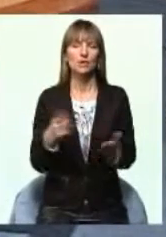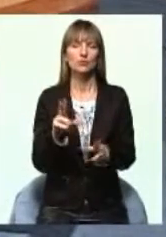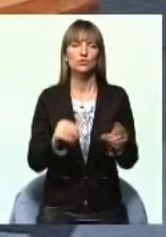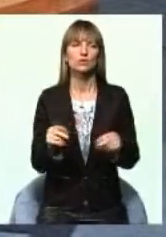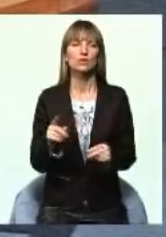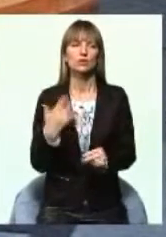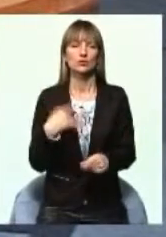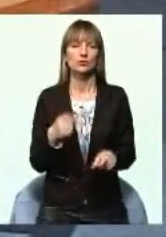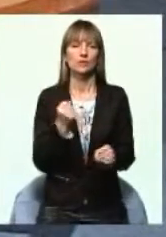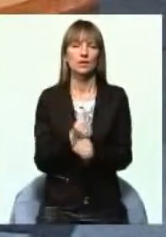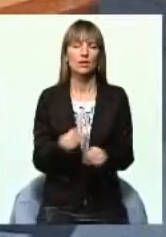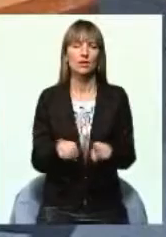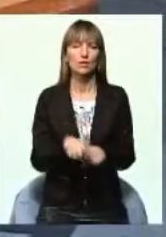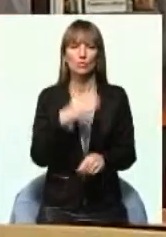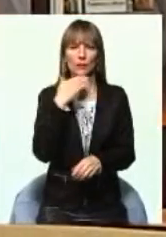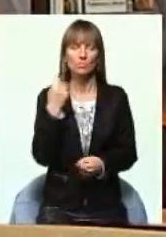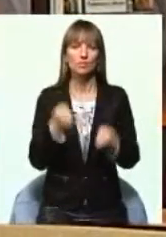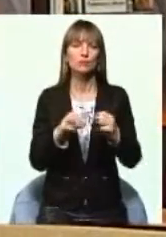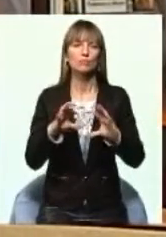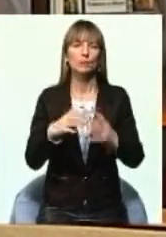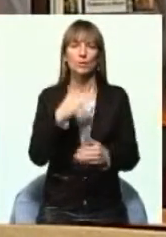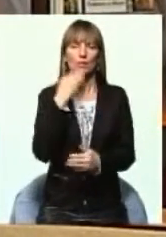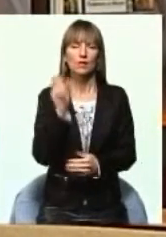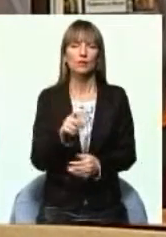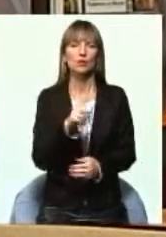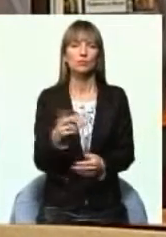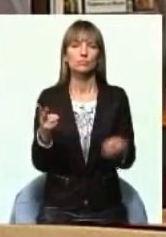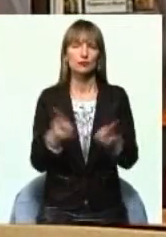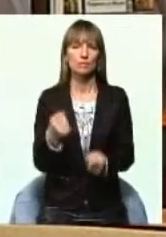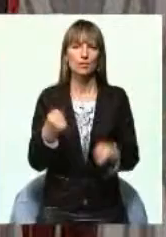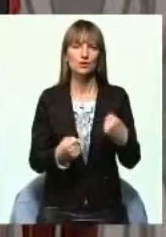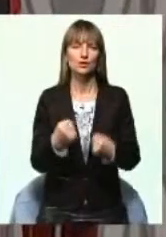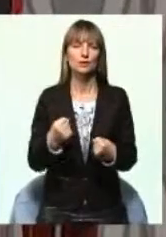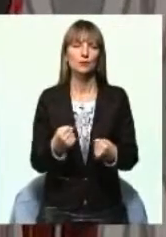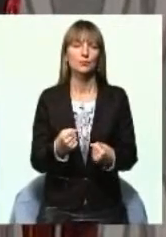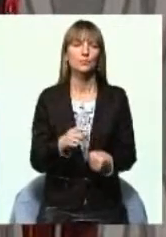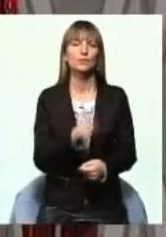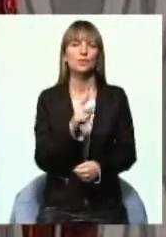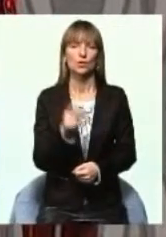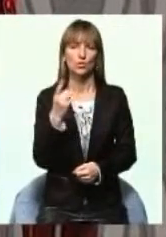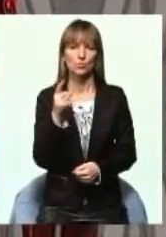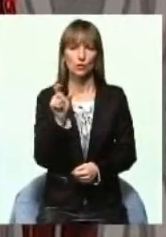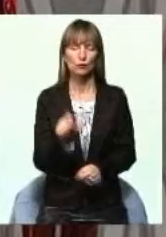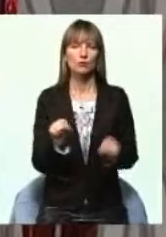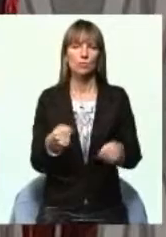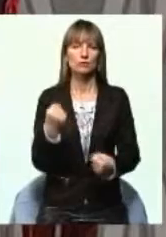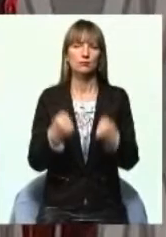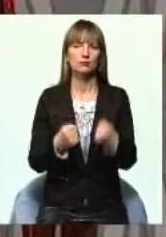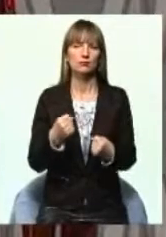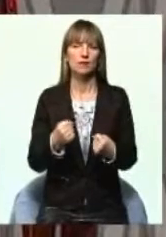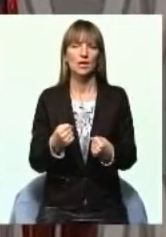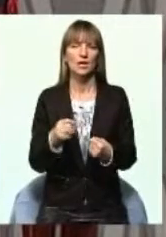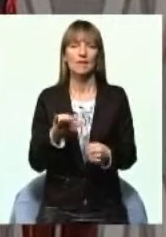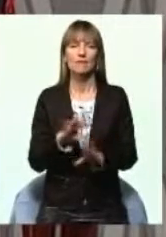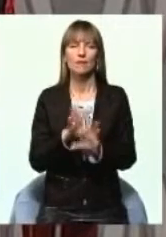для чого виготовляють так багато машин? Тому що у світі багато людей і кожному потрібна машина. А чи кожна людина може керувати транспортом